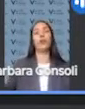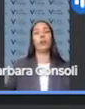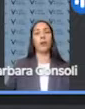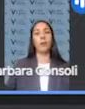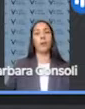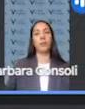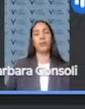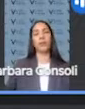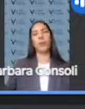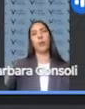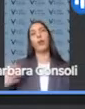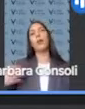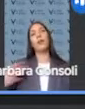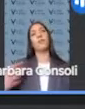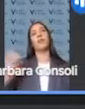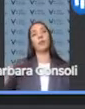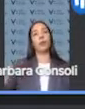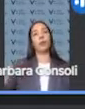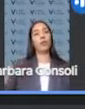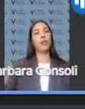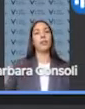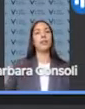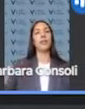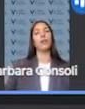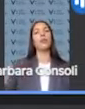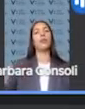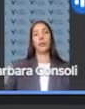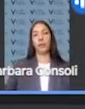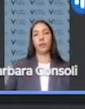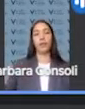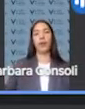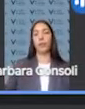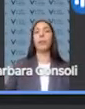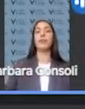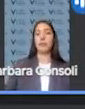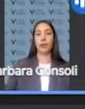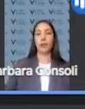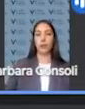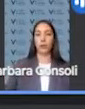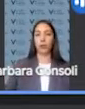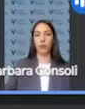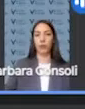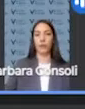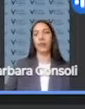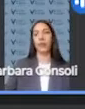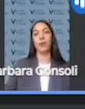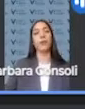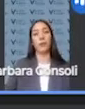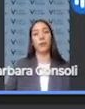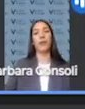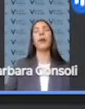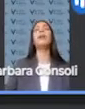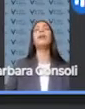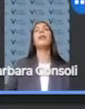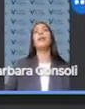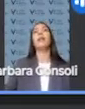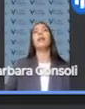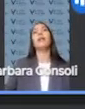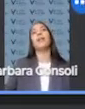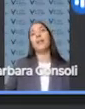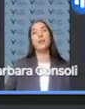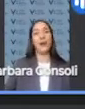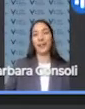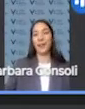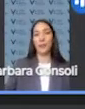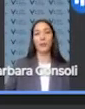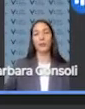Quindi non, diciamo, effettuate una scelta essendo consapevoli della complessità del percorso che state per intraprendere